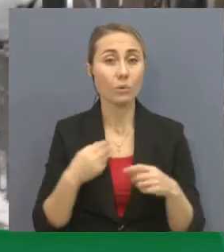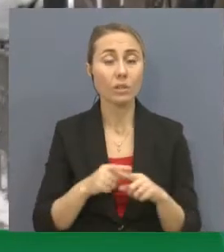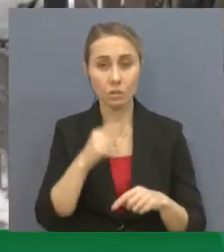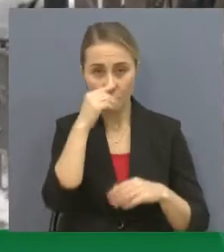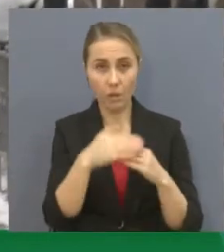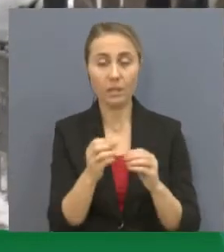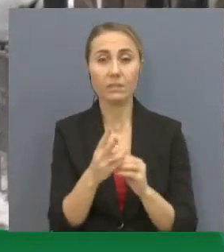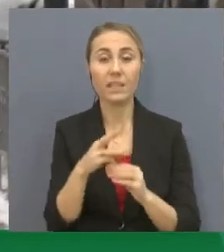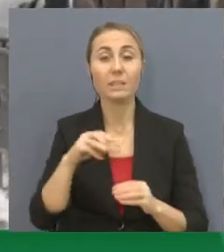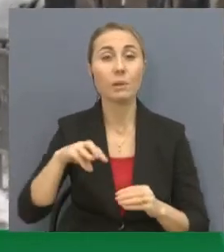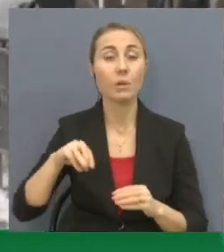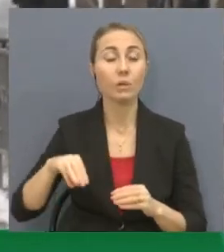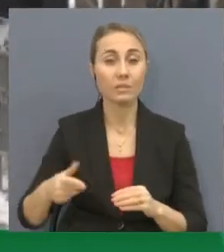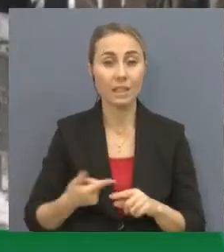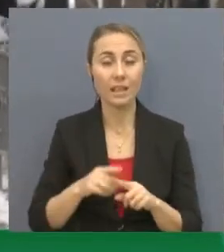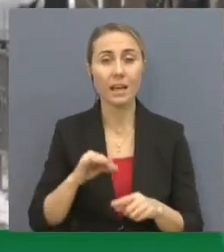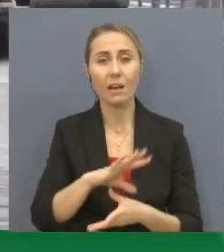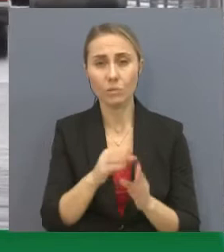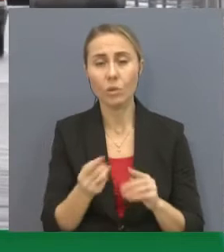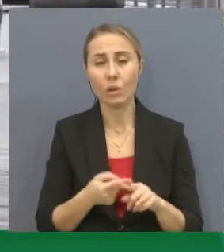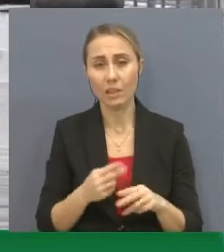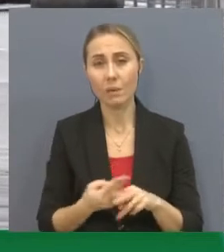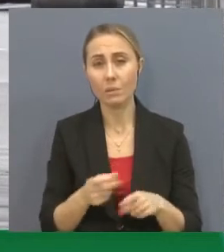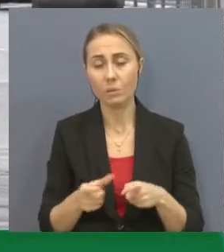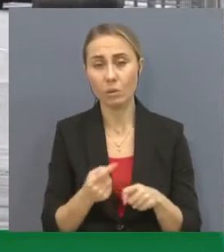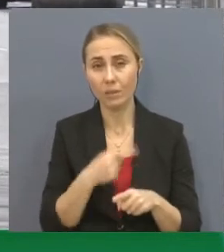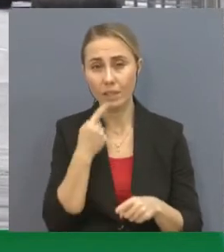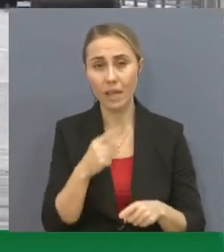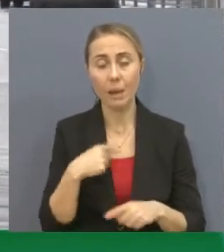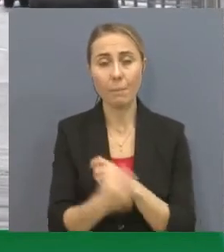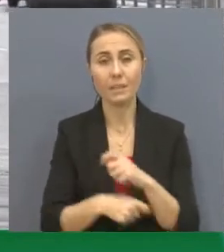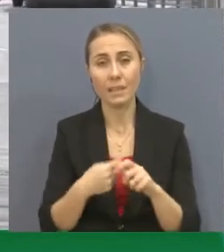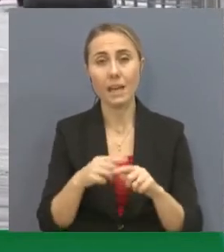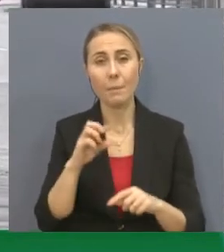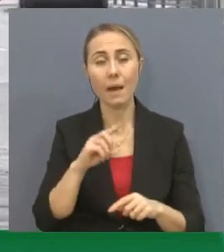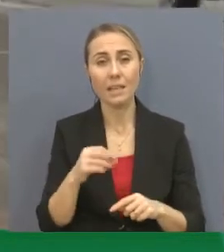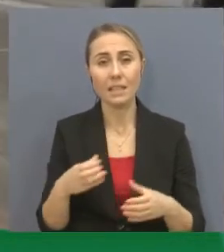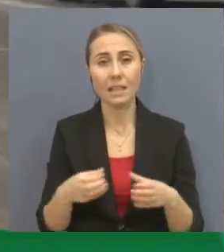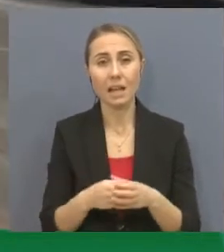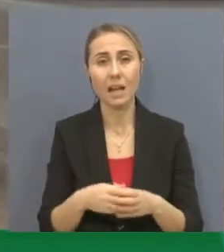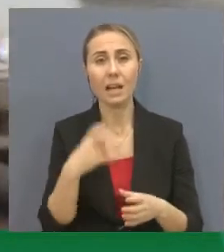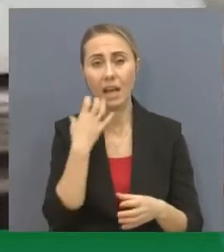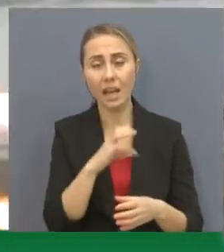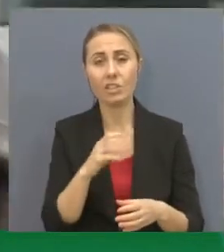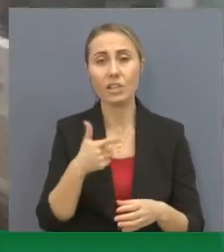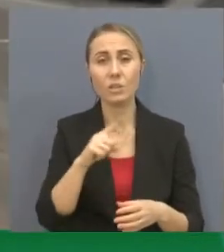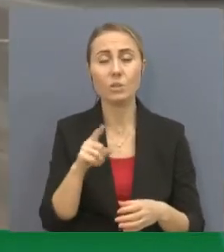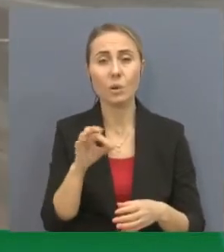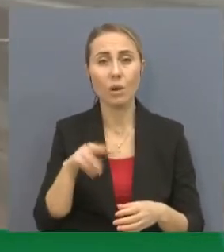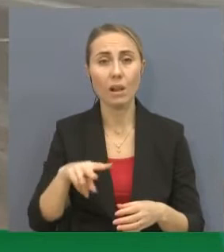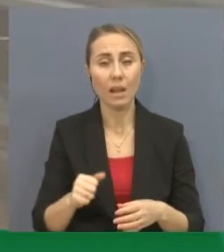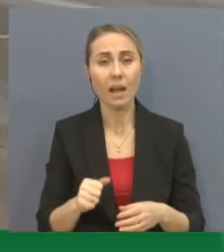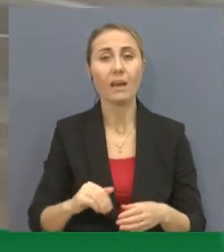около 12 миллионов все это безусловно сказывается на материальной базе компании горящая зала тоже одна из главных проблем